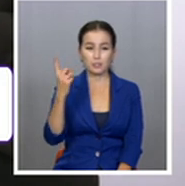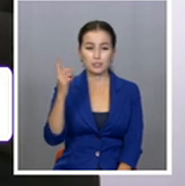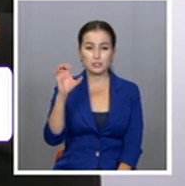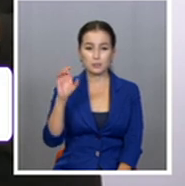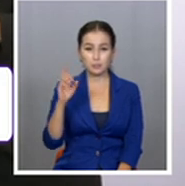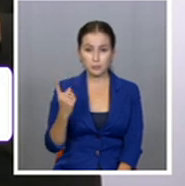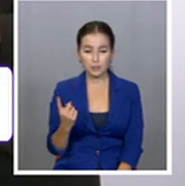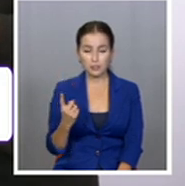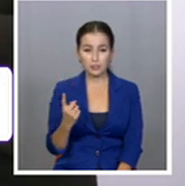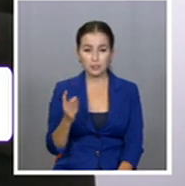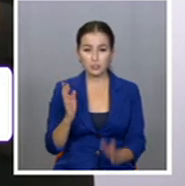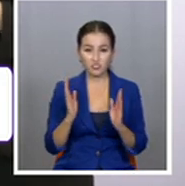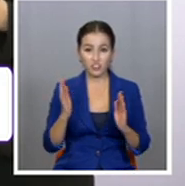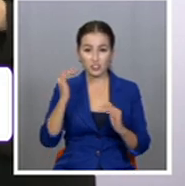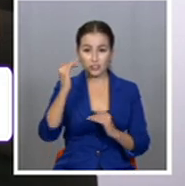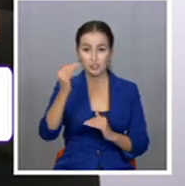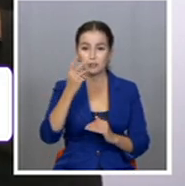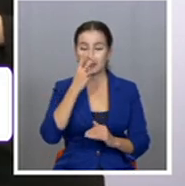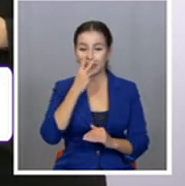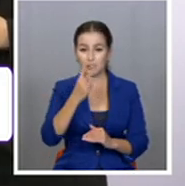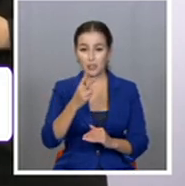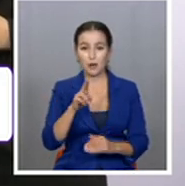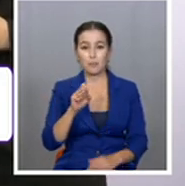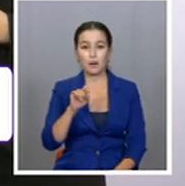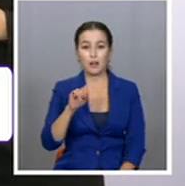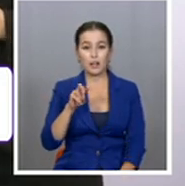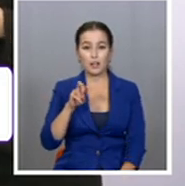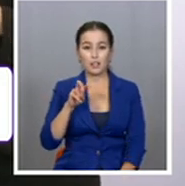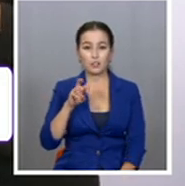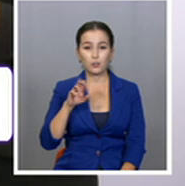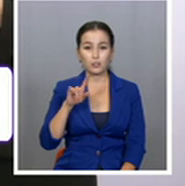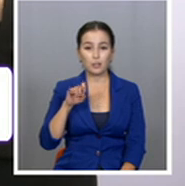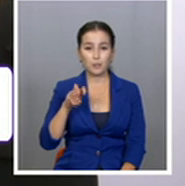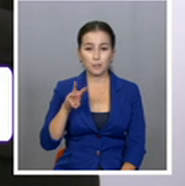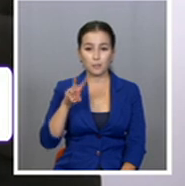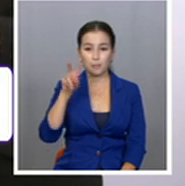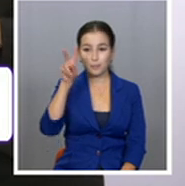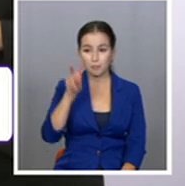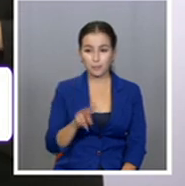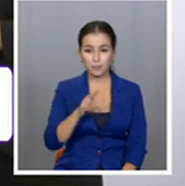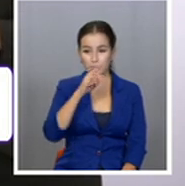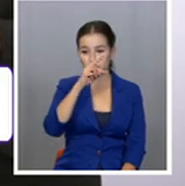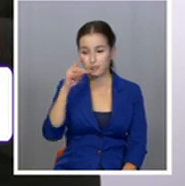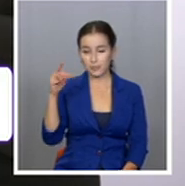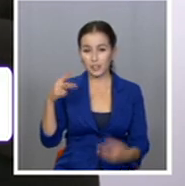төрт бұрышын қарастырсақ, ол параллелограмм болады. Өйткені оның қарама-қарсы